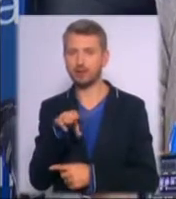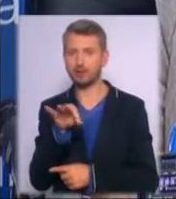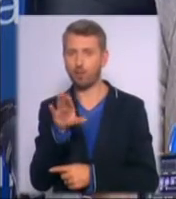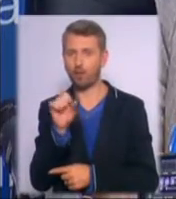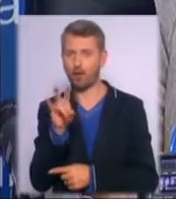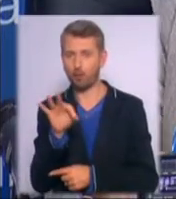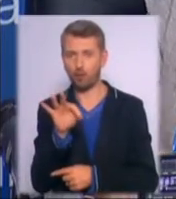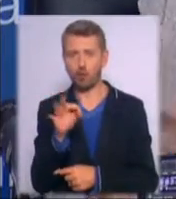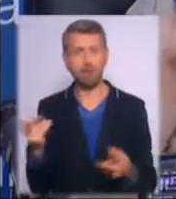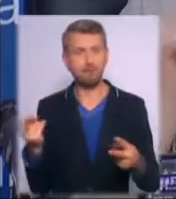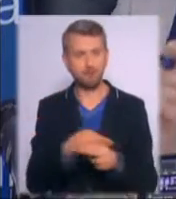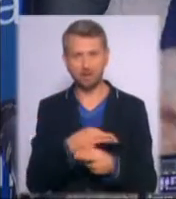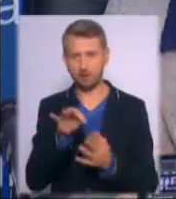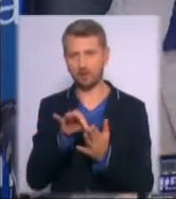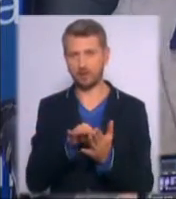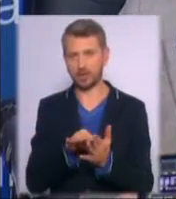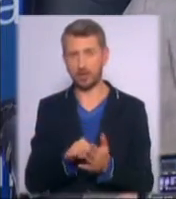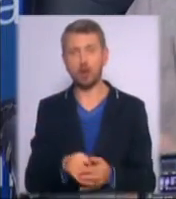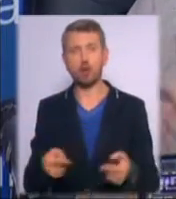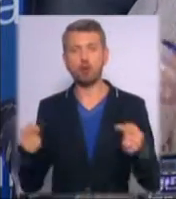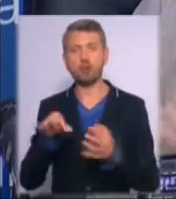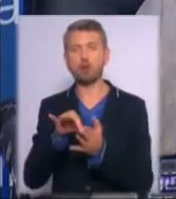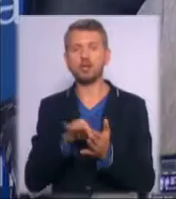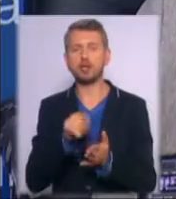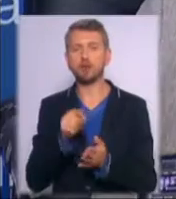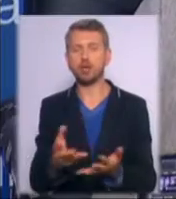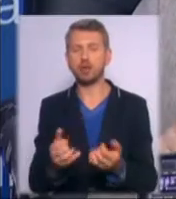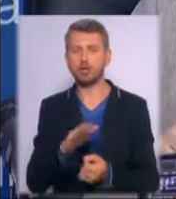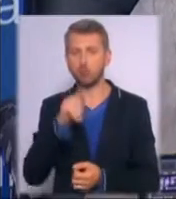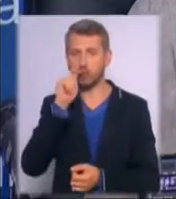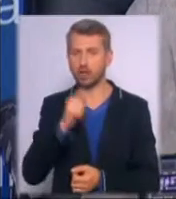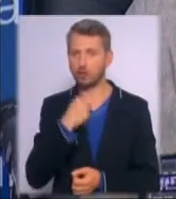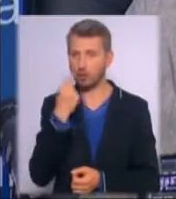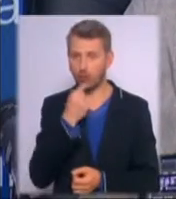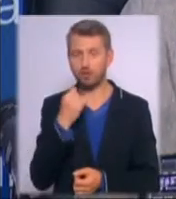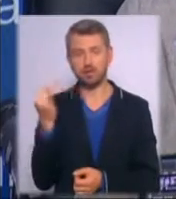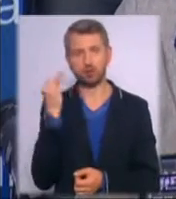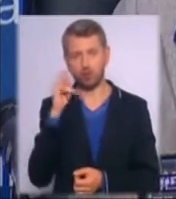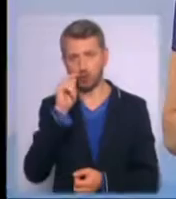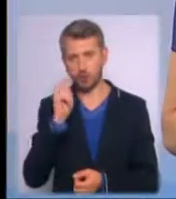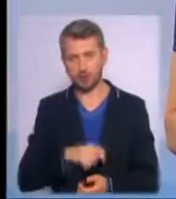конкретної оцінки. Конкретну оцінку вони отримують з української мови і історії України.